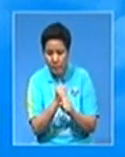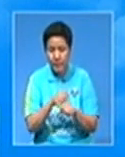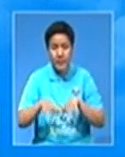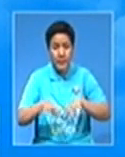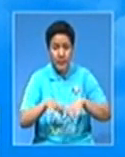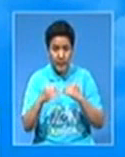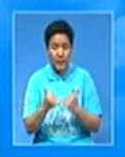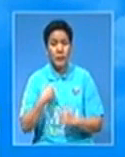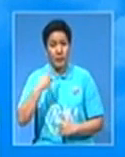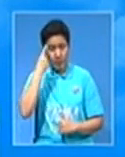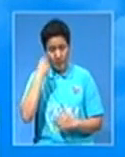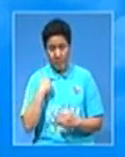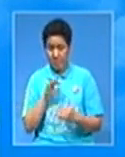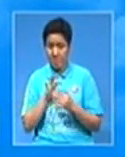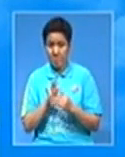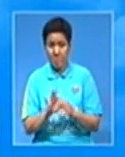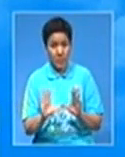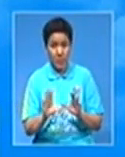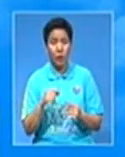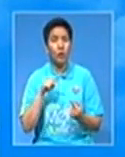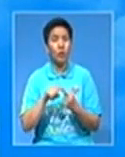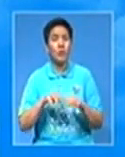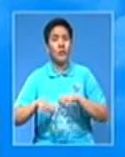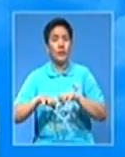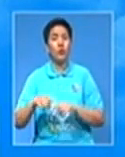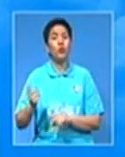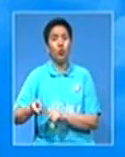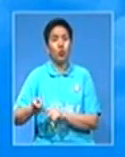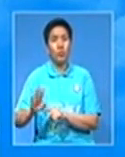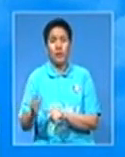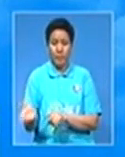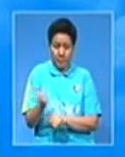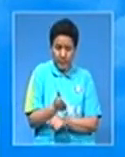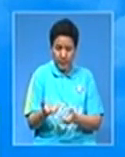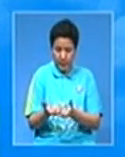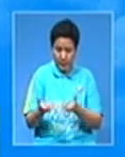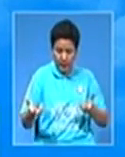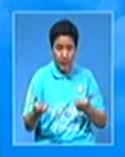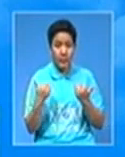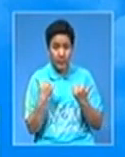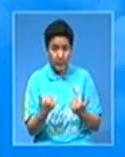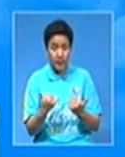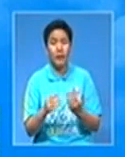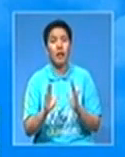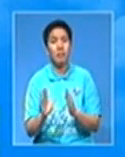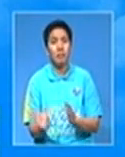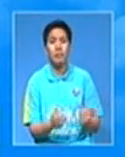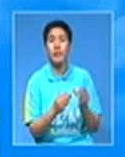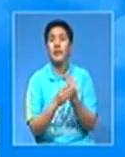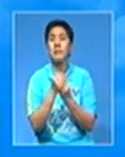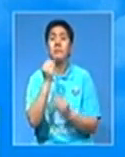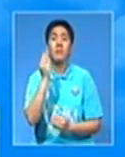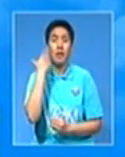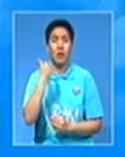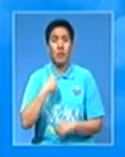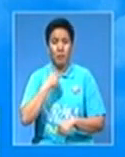ก็คงไม่สามารถจะเข้าไปเกี่ยวข้องกับการบริหารราชการปกติของรัฐบาลนะครับสัปดาห์ที่ผ่านมานั้นผมและผู้แทน